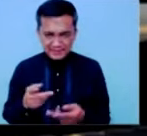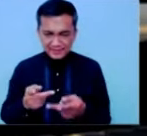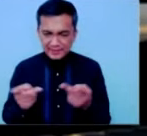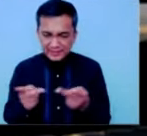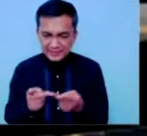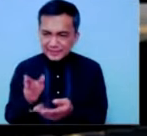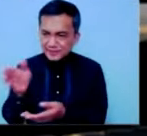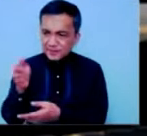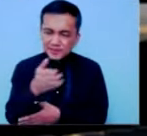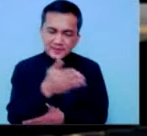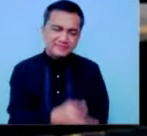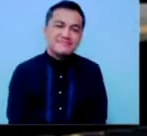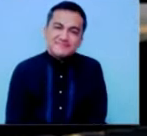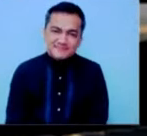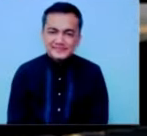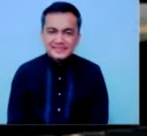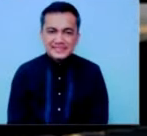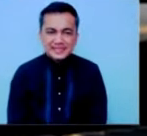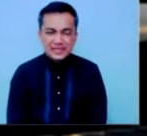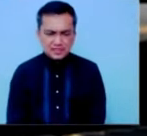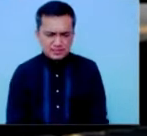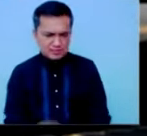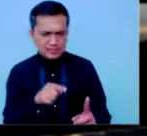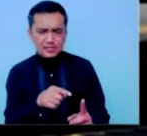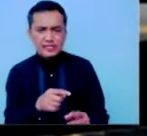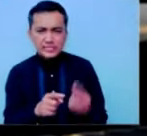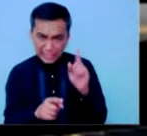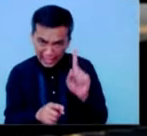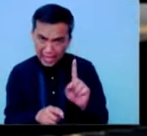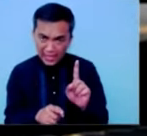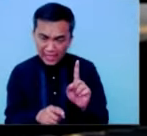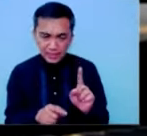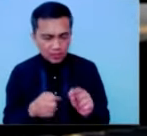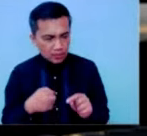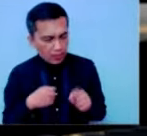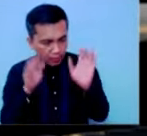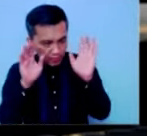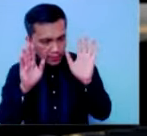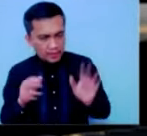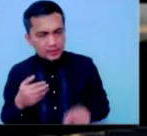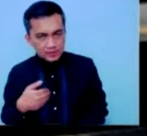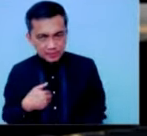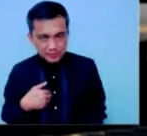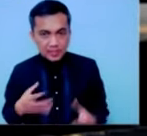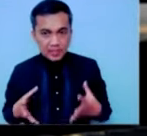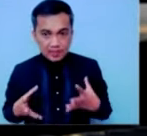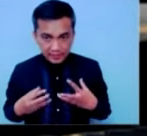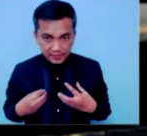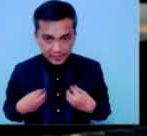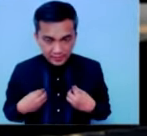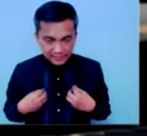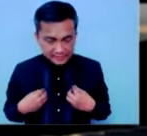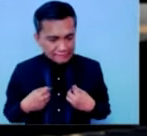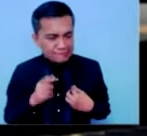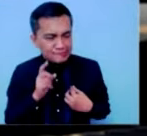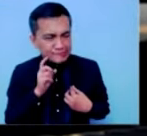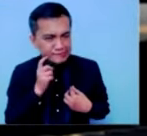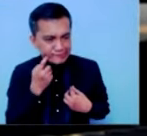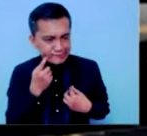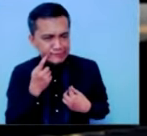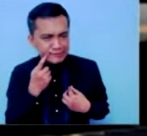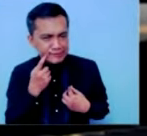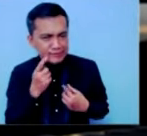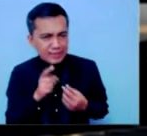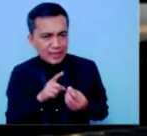ko, pero may isang nakapagpamangha sa akin at aaminin ko, kinainggitan ko tungkol